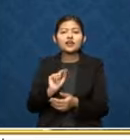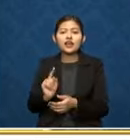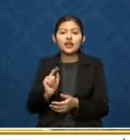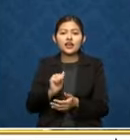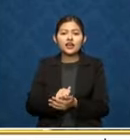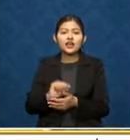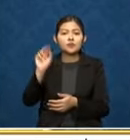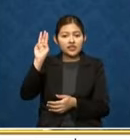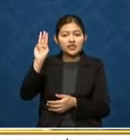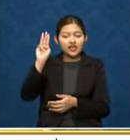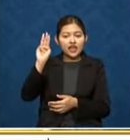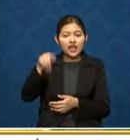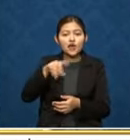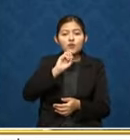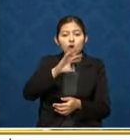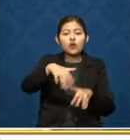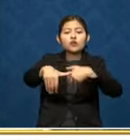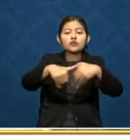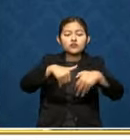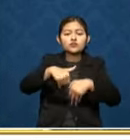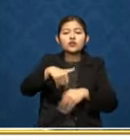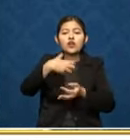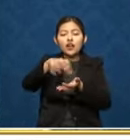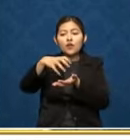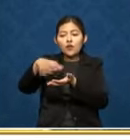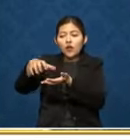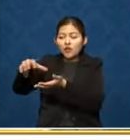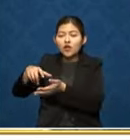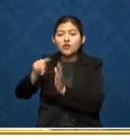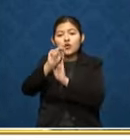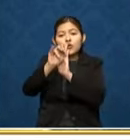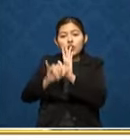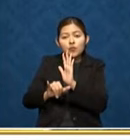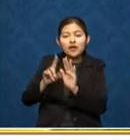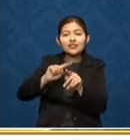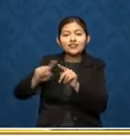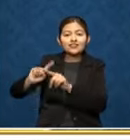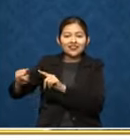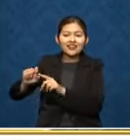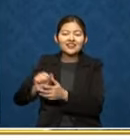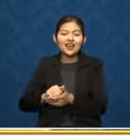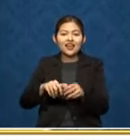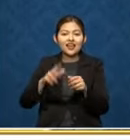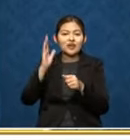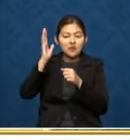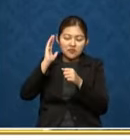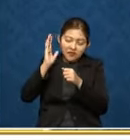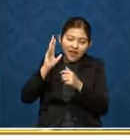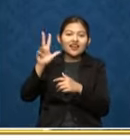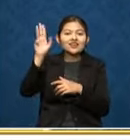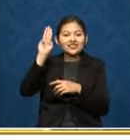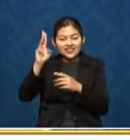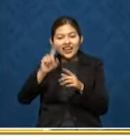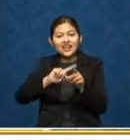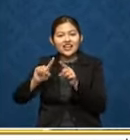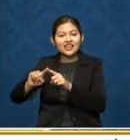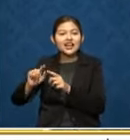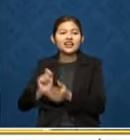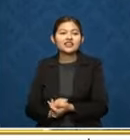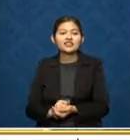คือคำสัญญาโดยนโยบายต่างๆพรรคแกนนำรัฐบาลพรรคหนึ่งนะครับได้ประกาศ